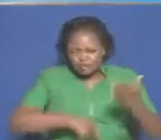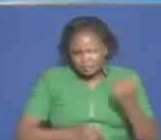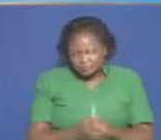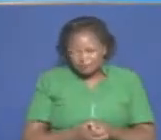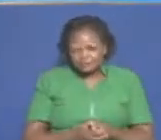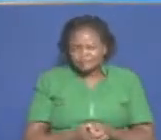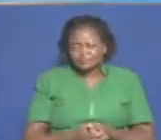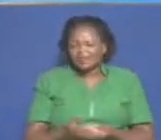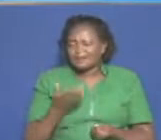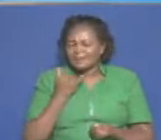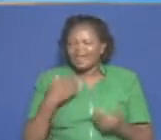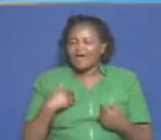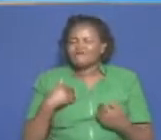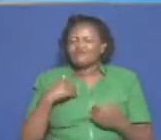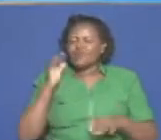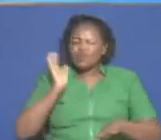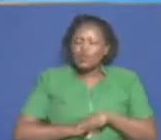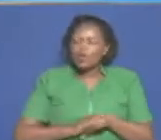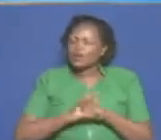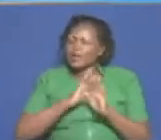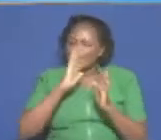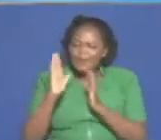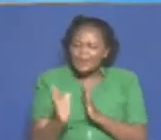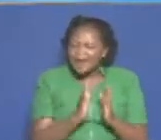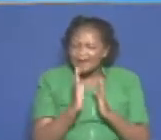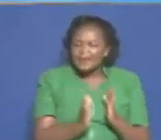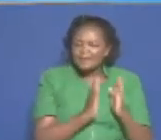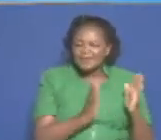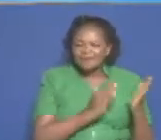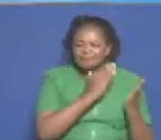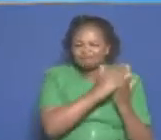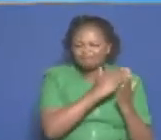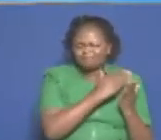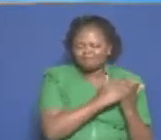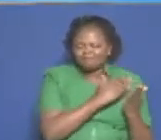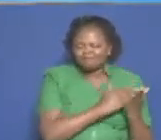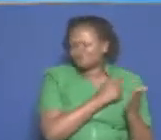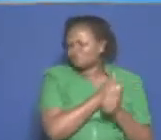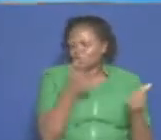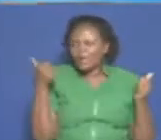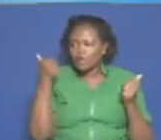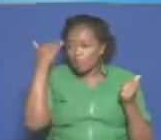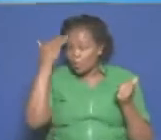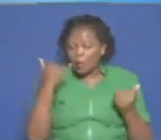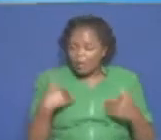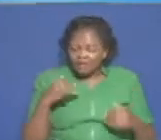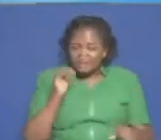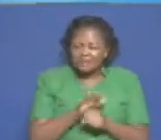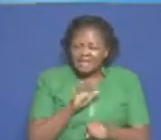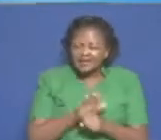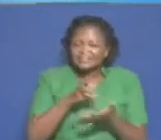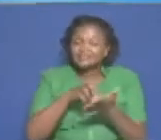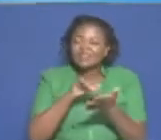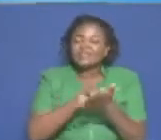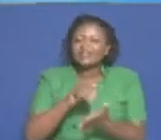kuna mikakati ya kufuatilia, ama kwa lugha ya Kiingereza bureaucracy, kwa sababu tumepata visa kadhaa wawakilishi wa